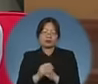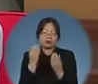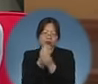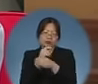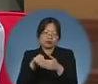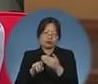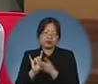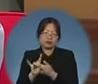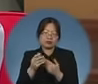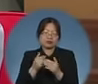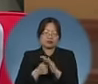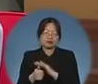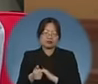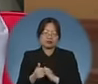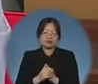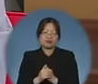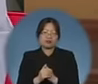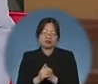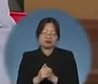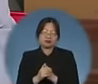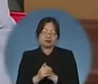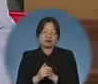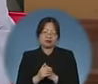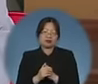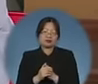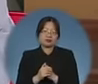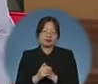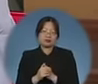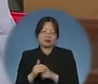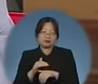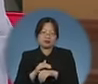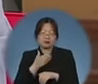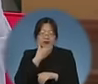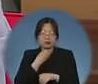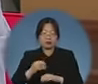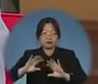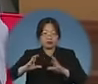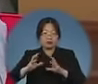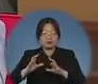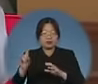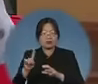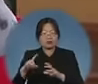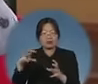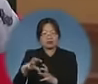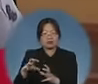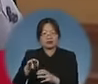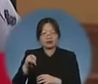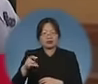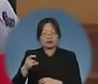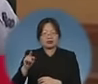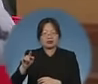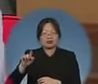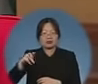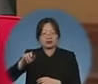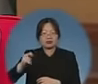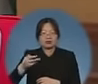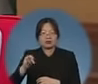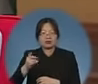하나가 대표적으로 이제 잘 해피한 국가의 어떤 묶음이 스칸디나비아